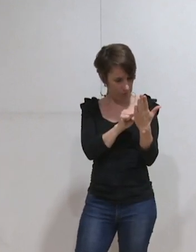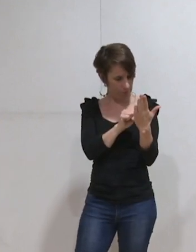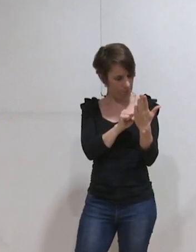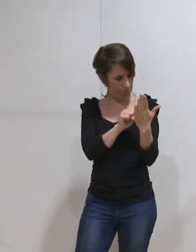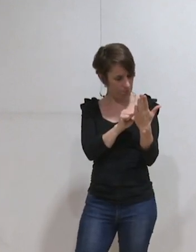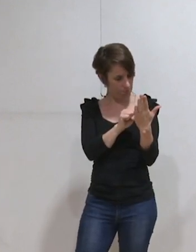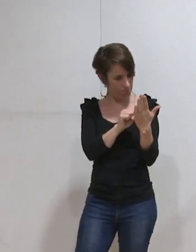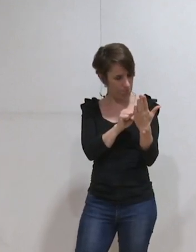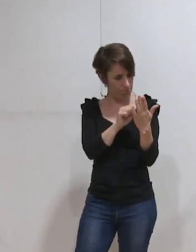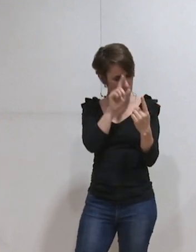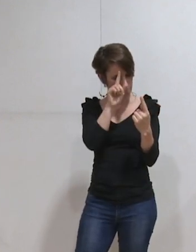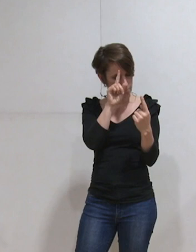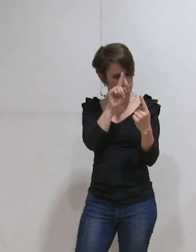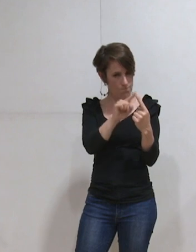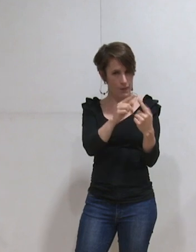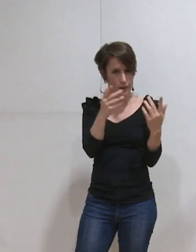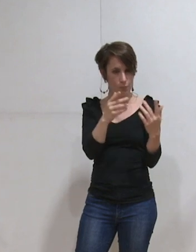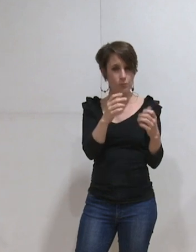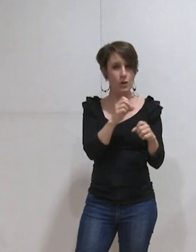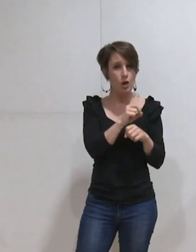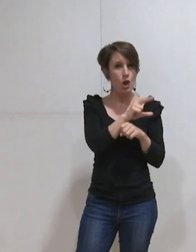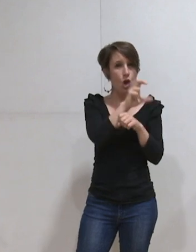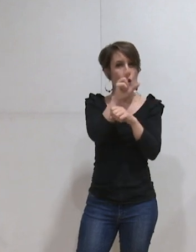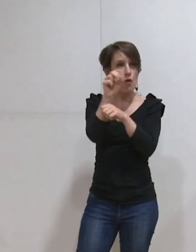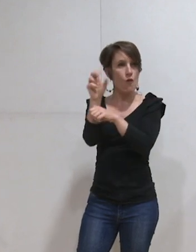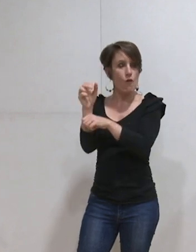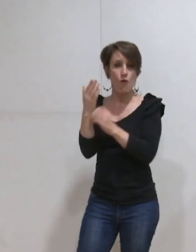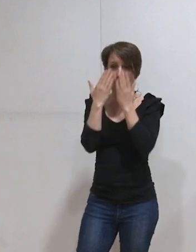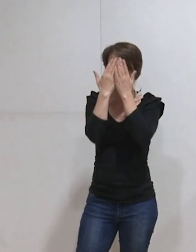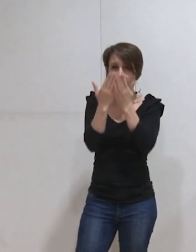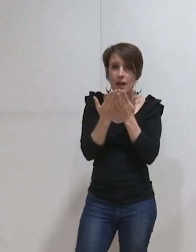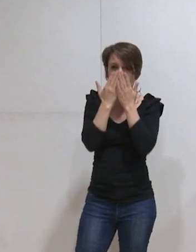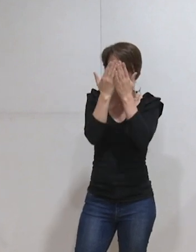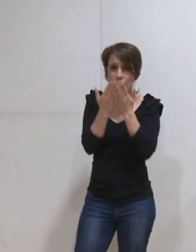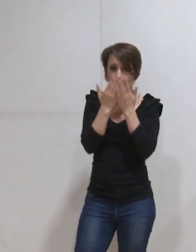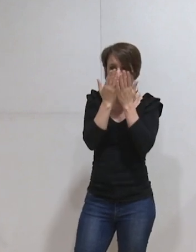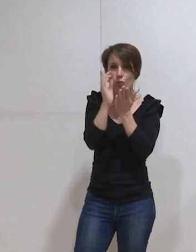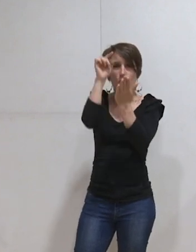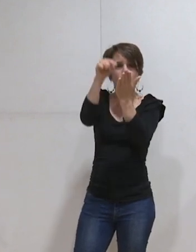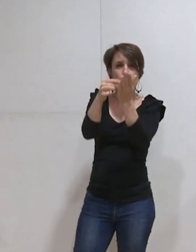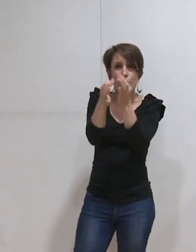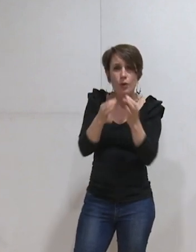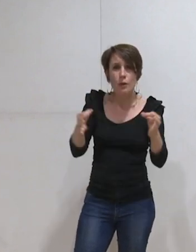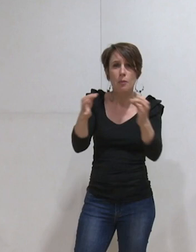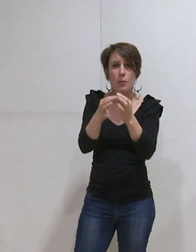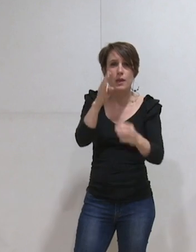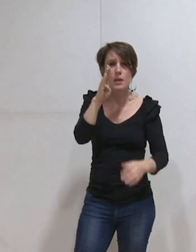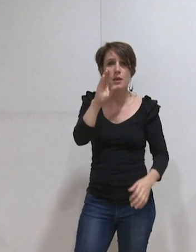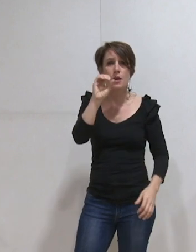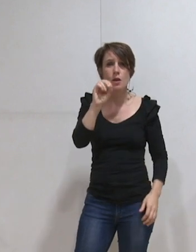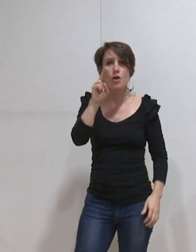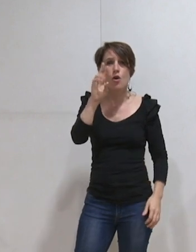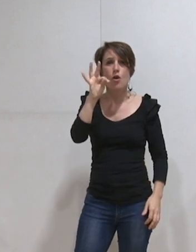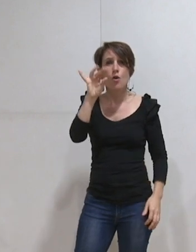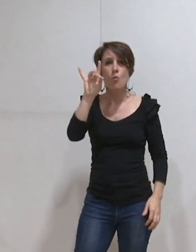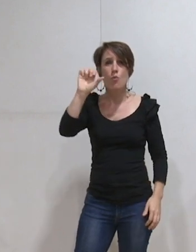il concerne ce d'étude au Boutan concernant donc